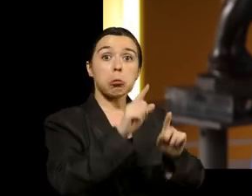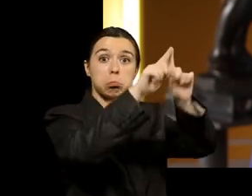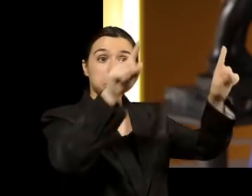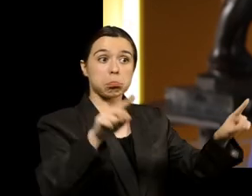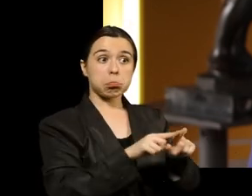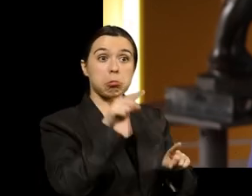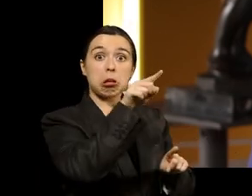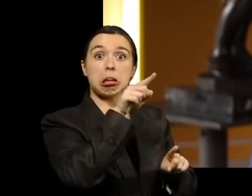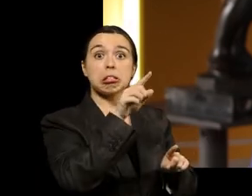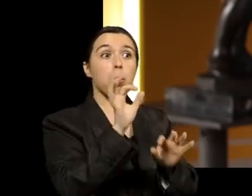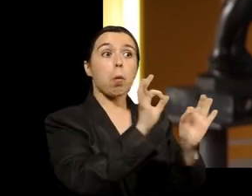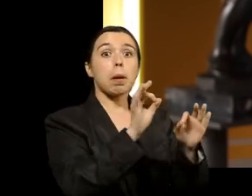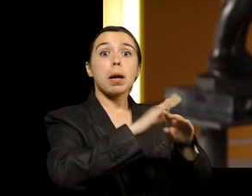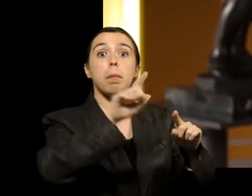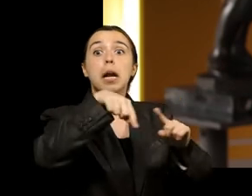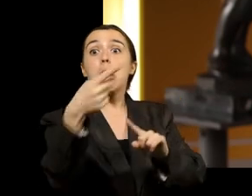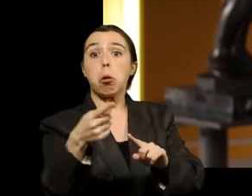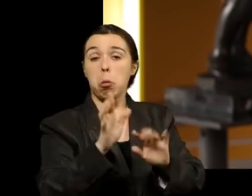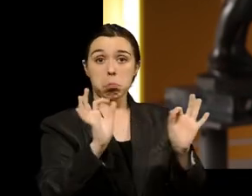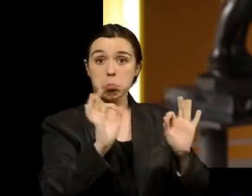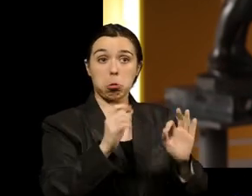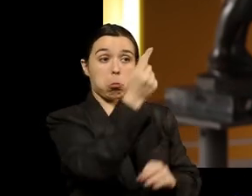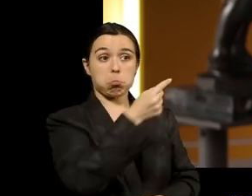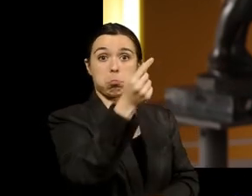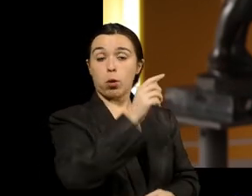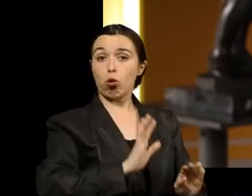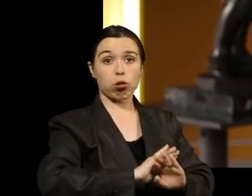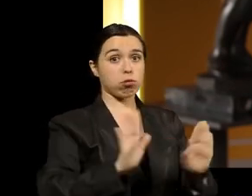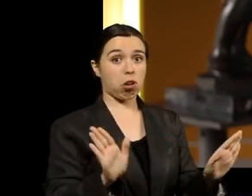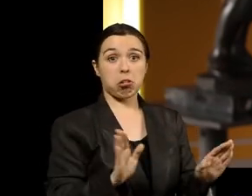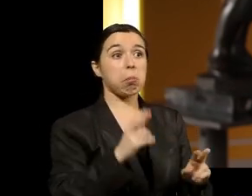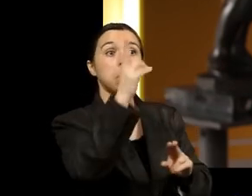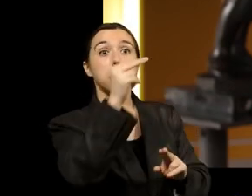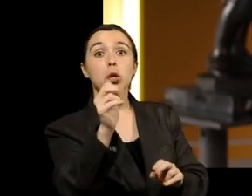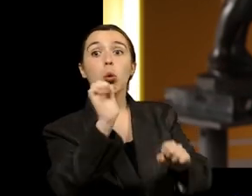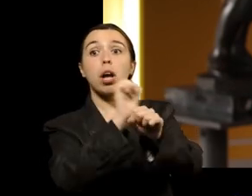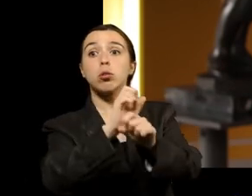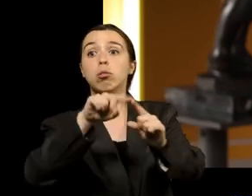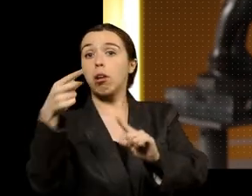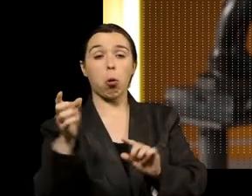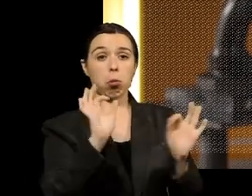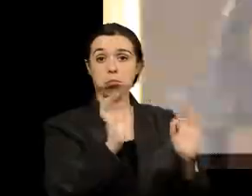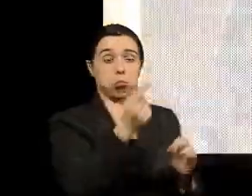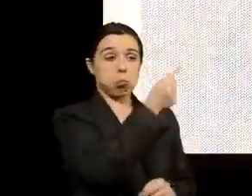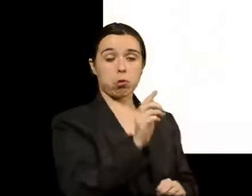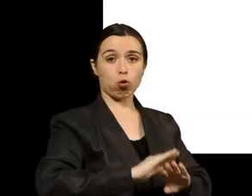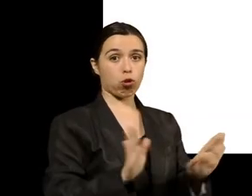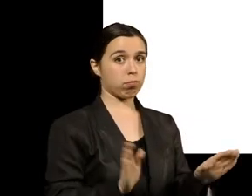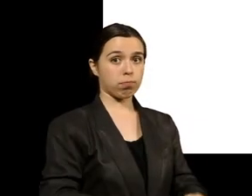del dibuix és fer el dibuix sense que després hagi derivat en cap escultura, ni en cap pintura, ni en cap altra obra d'art.